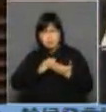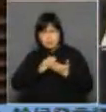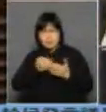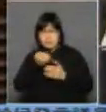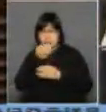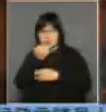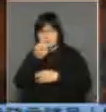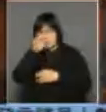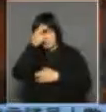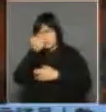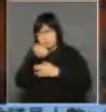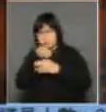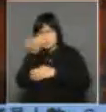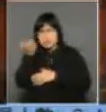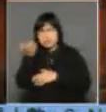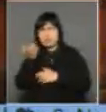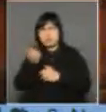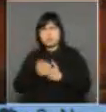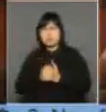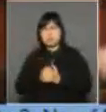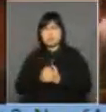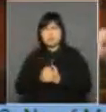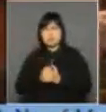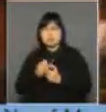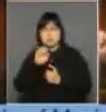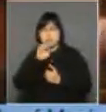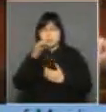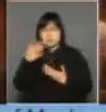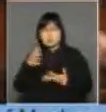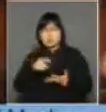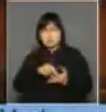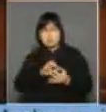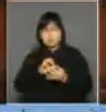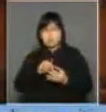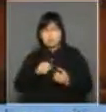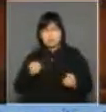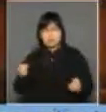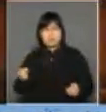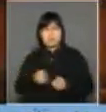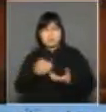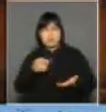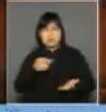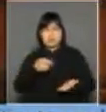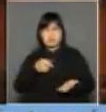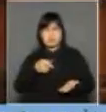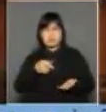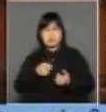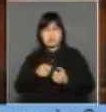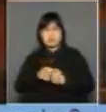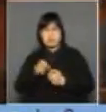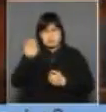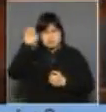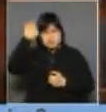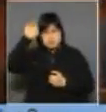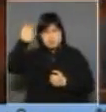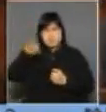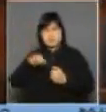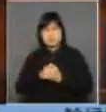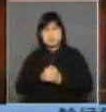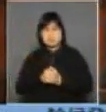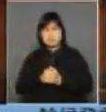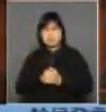映，從而呢就提出今次引起軒然大風波的建議。